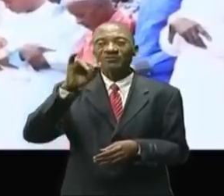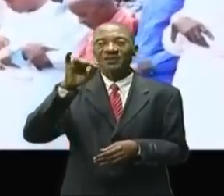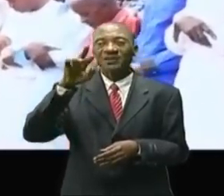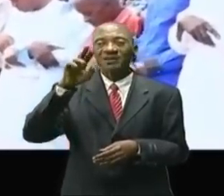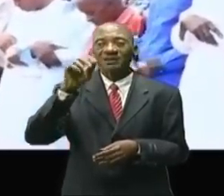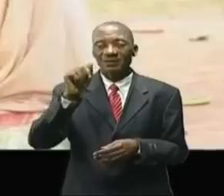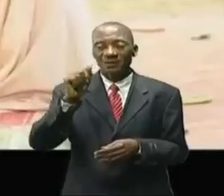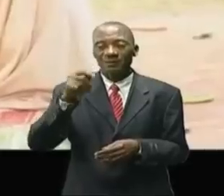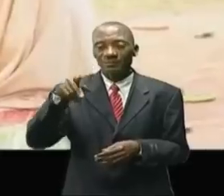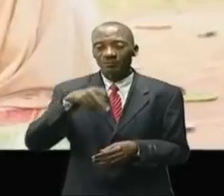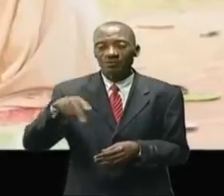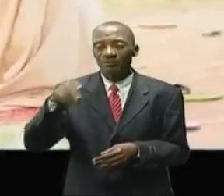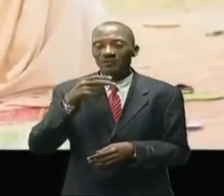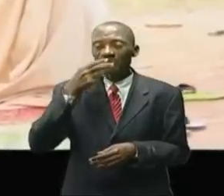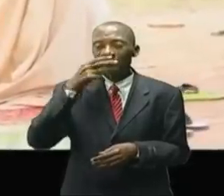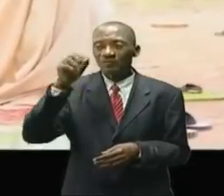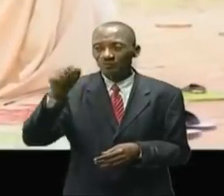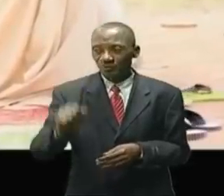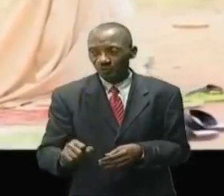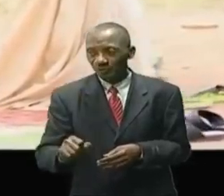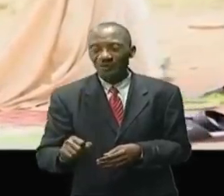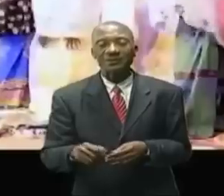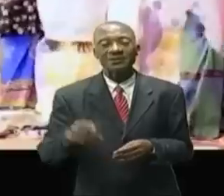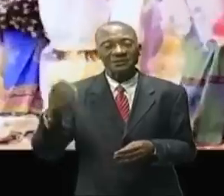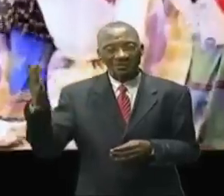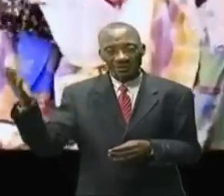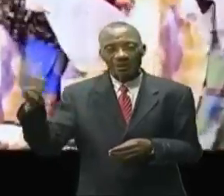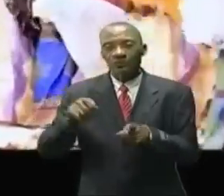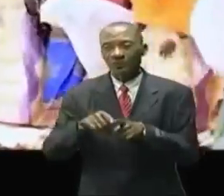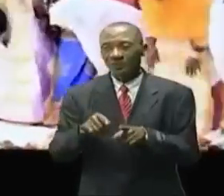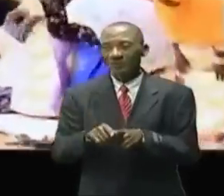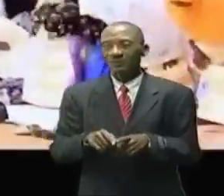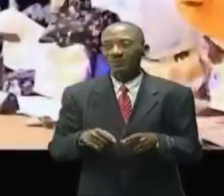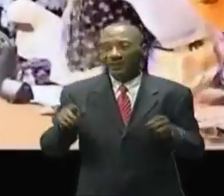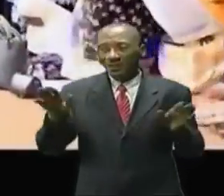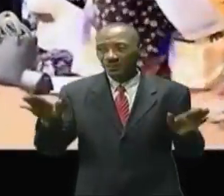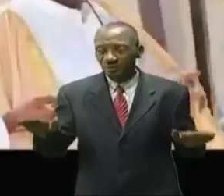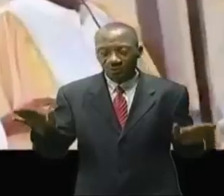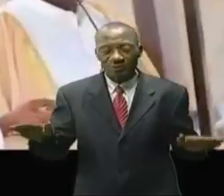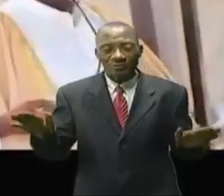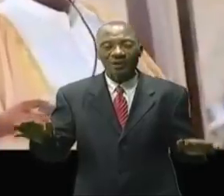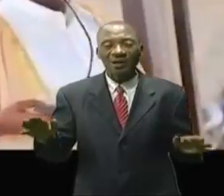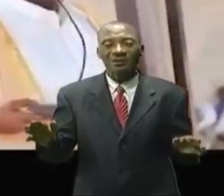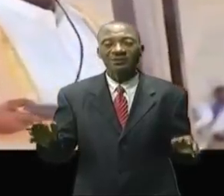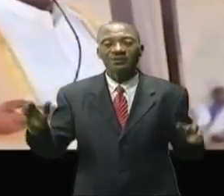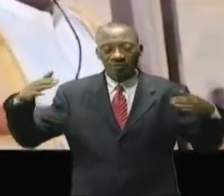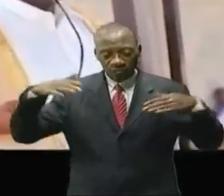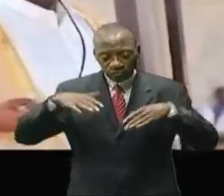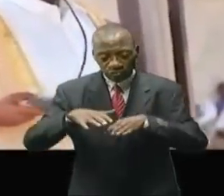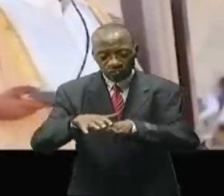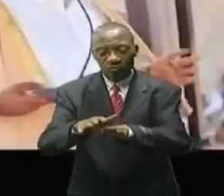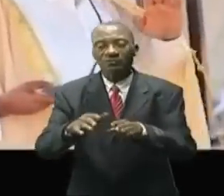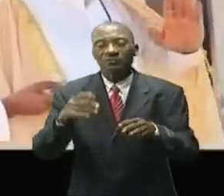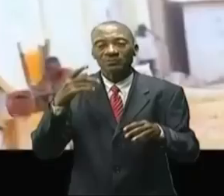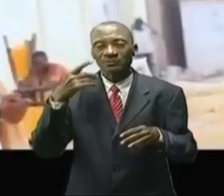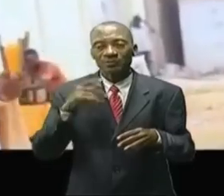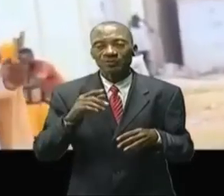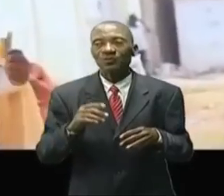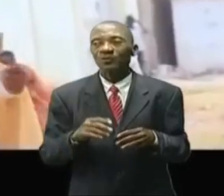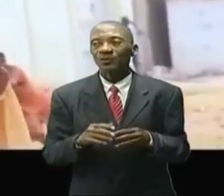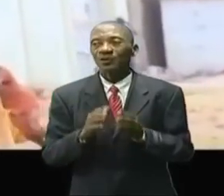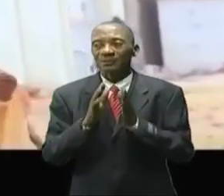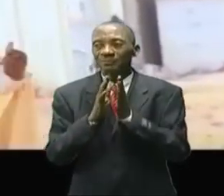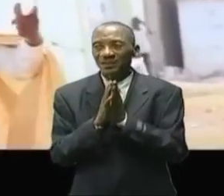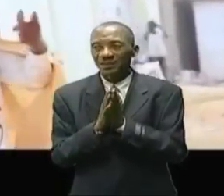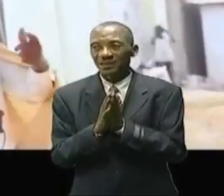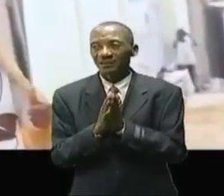mélie, l'imam a sensibilisé les croyants musulmans de se choisir les gens capables de les représenter lors des prochains scrutins.